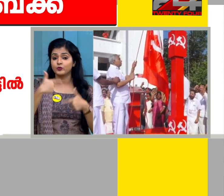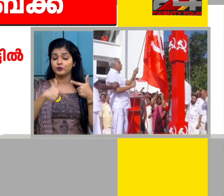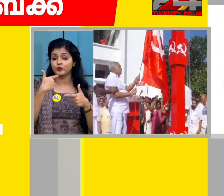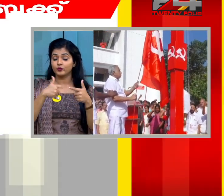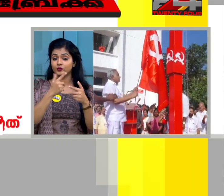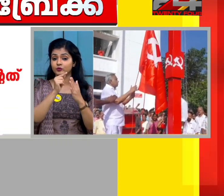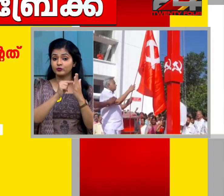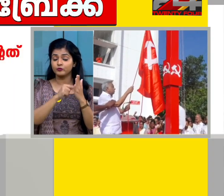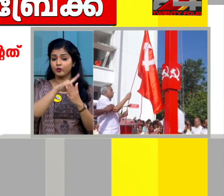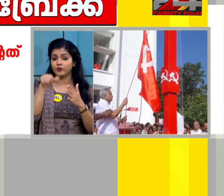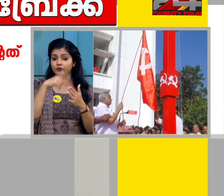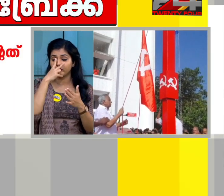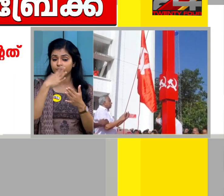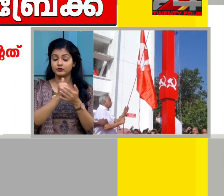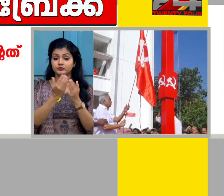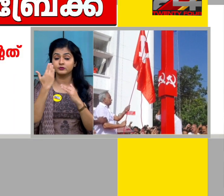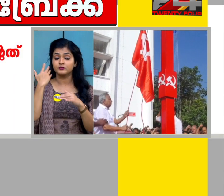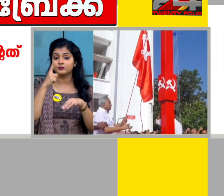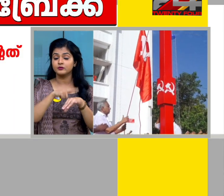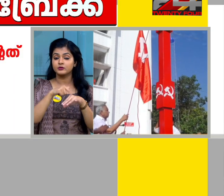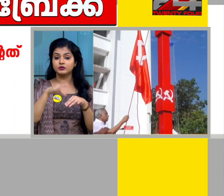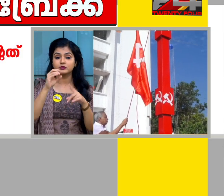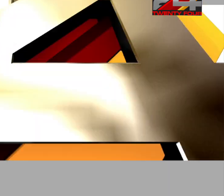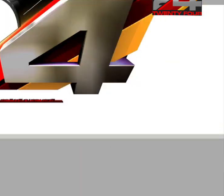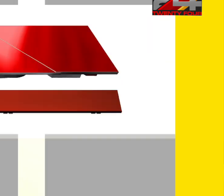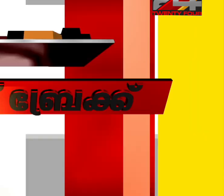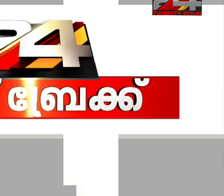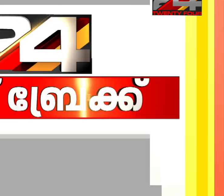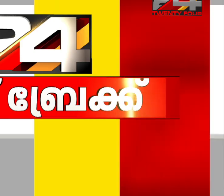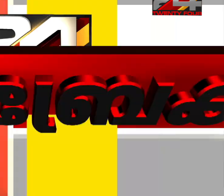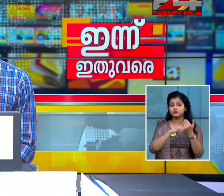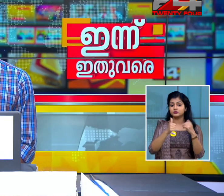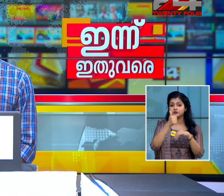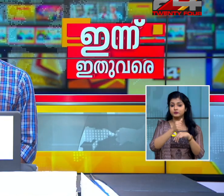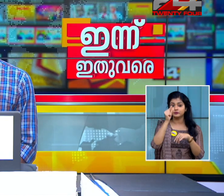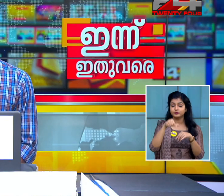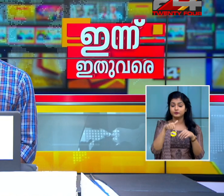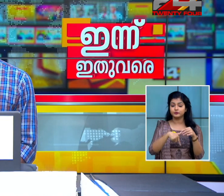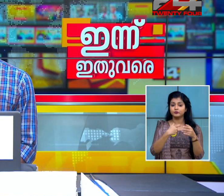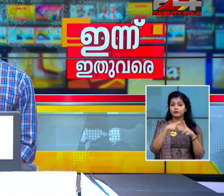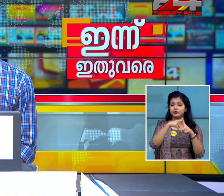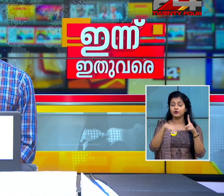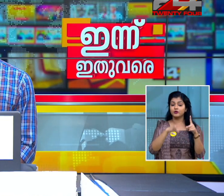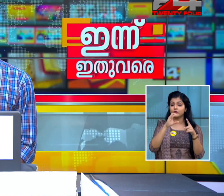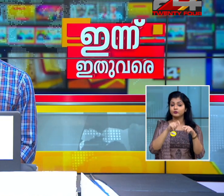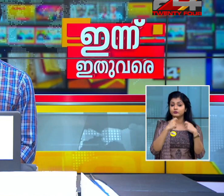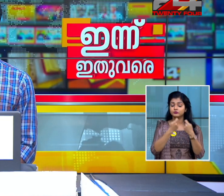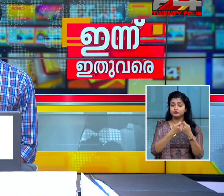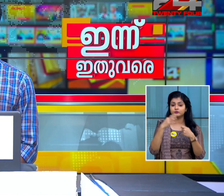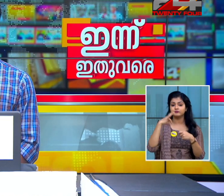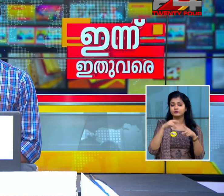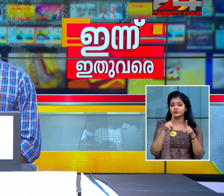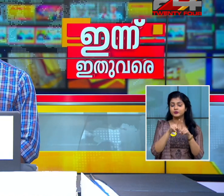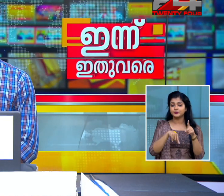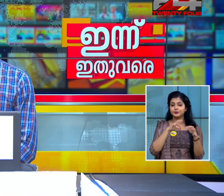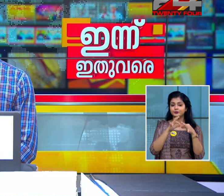നമ്മൾ കണ്ടതാണ് കഴിഞ്ഞ കാലങ്ങളിൽ. CPM കോട്ടയം ജില്ലാ സെക്രട്ടറിയുടെ റിപ്പോർട്ടിൽ കേരള കോൺഗ്രസ് മുതൽക്കൂട്ട് എന്നാണ് പരാമർശിച്ചിരിക്കുന്നത്.